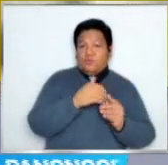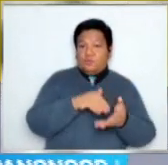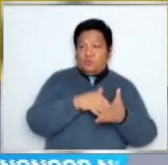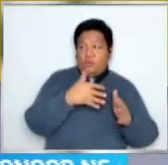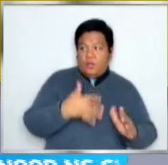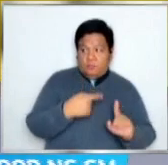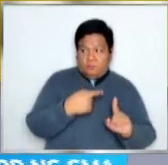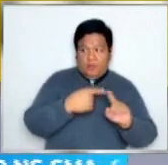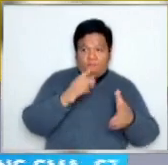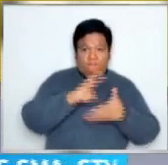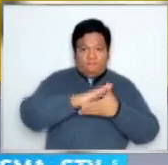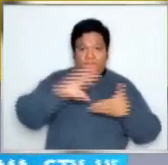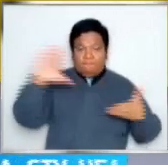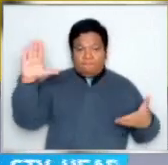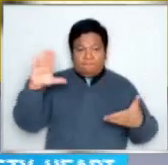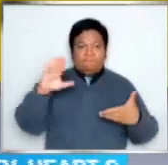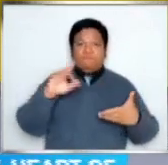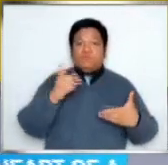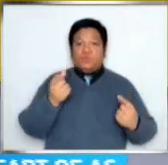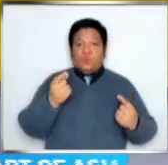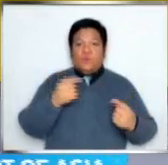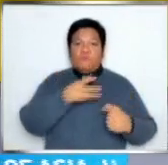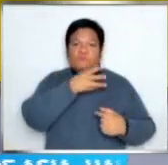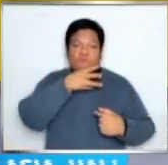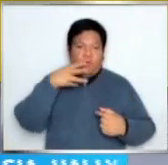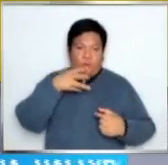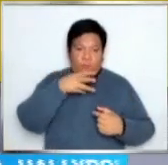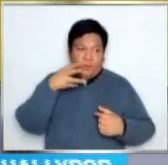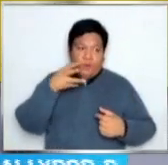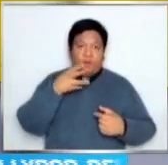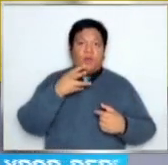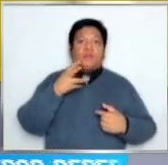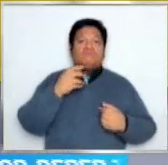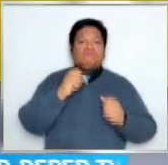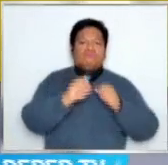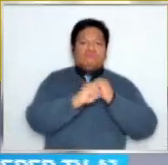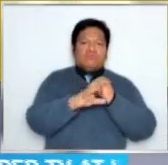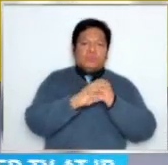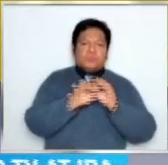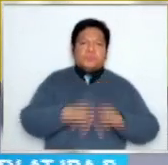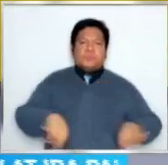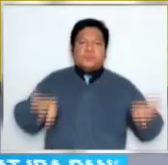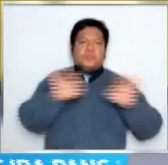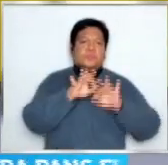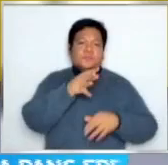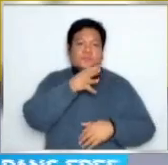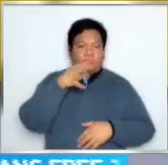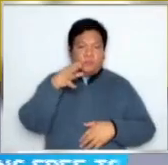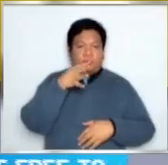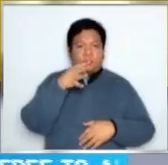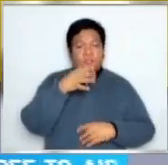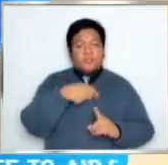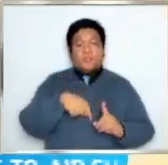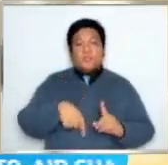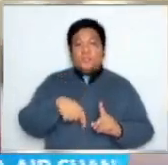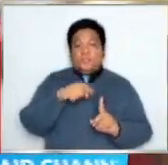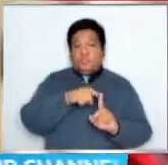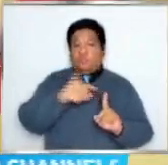probinsya, isinusulong din niya ang kahalagahan ng pagsasaka. Kilala rin po siya sa balitang hatid ni JP Soriano.